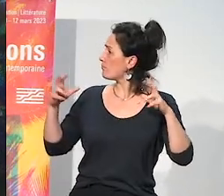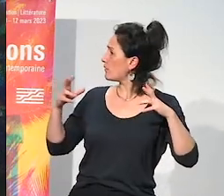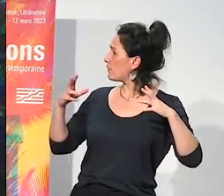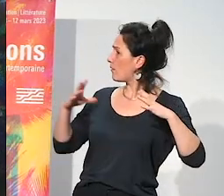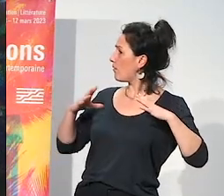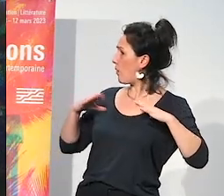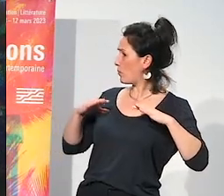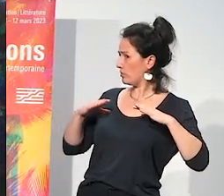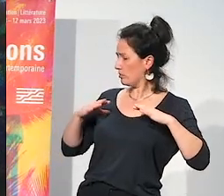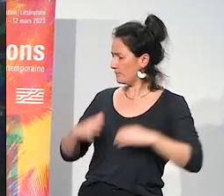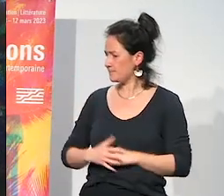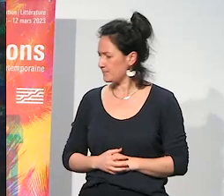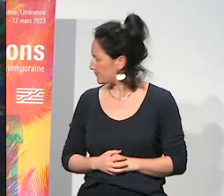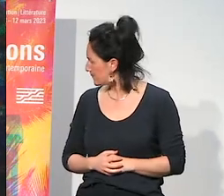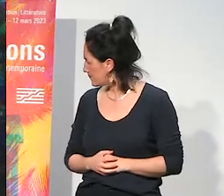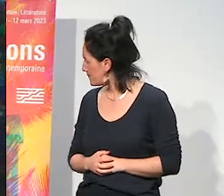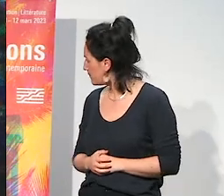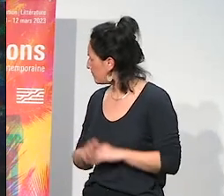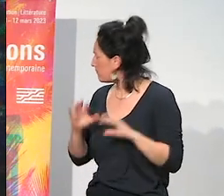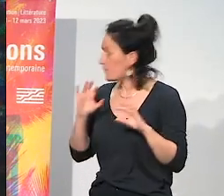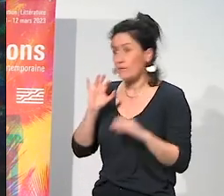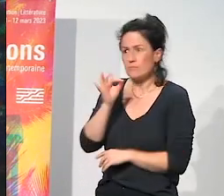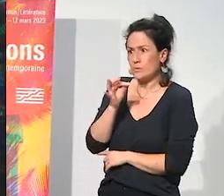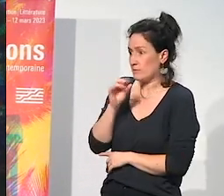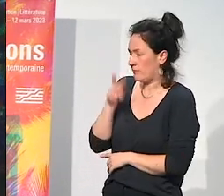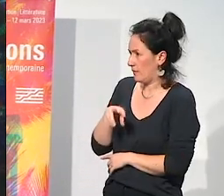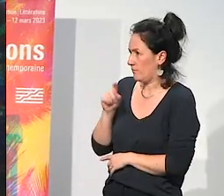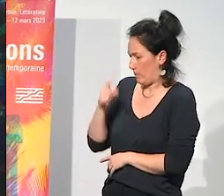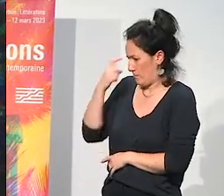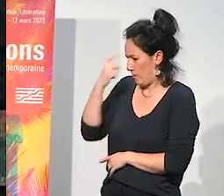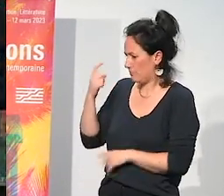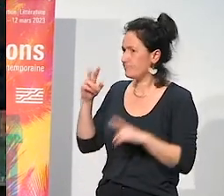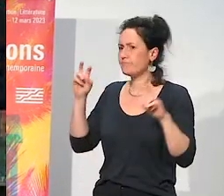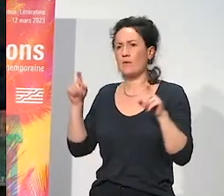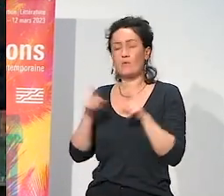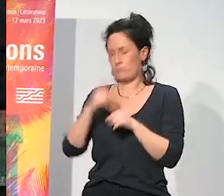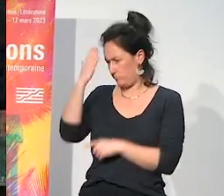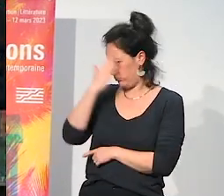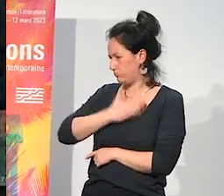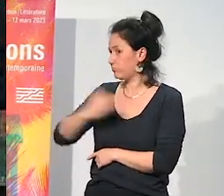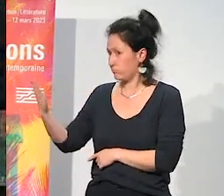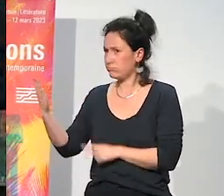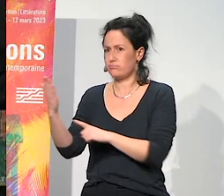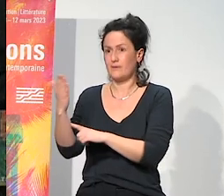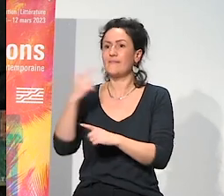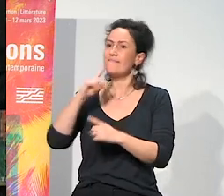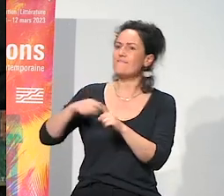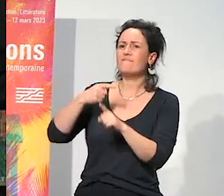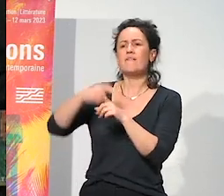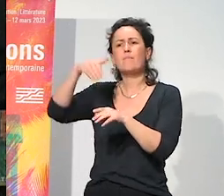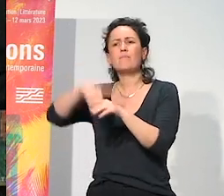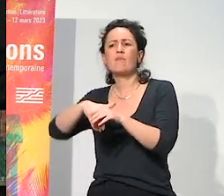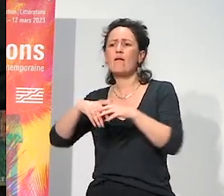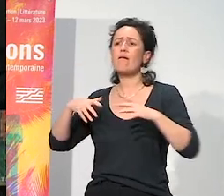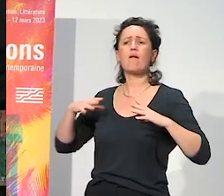cette print de legend. La légende va être aussi imprimée par Hollywood dans un film qui rend les choses très optimistes, en fait.